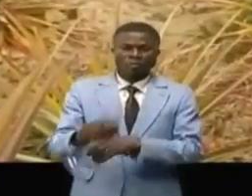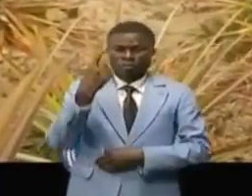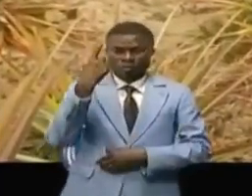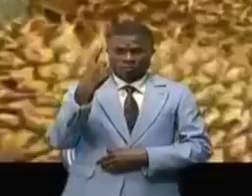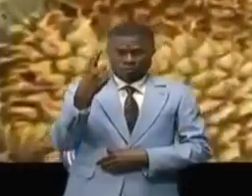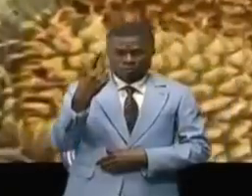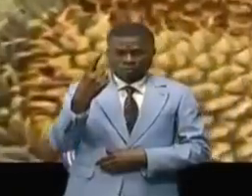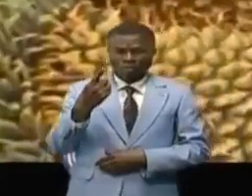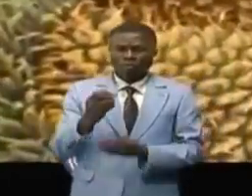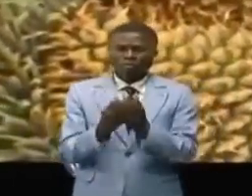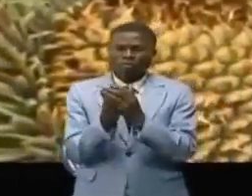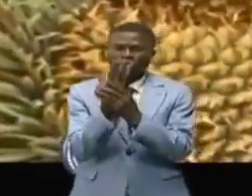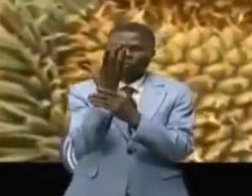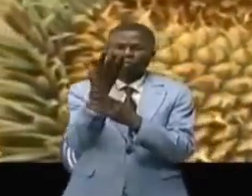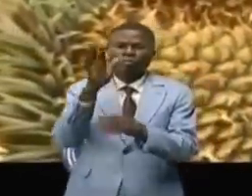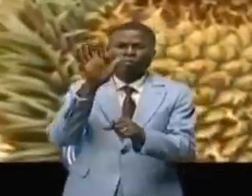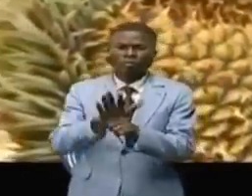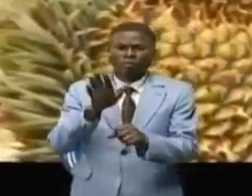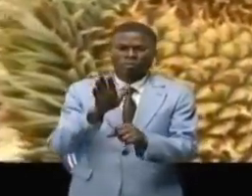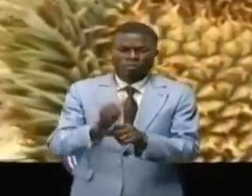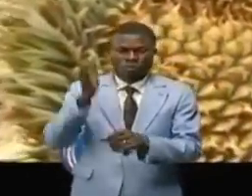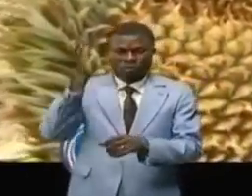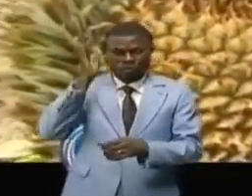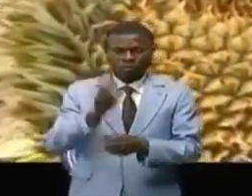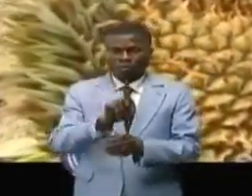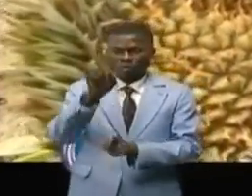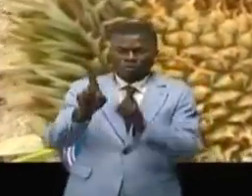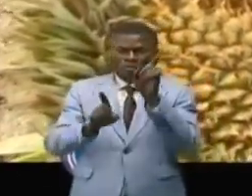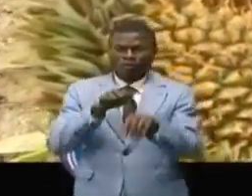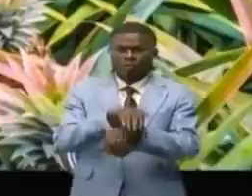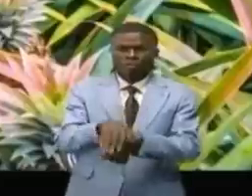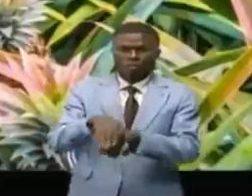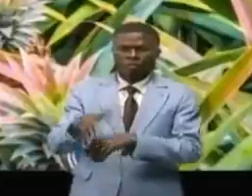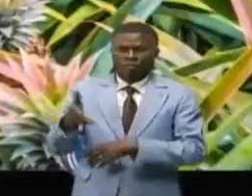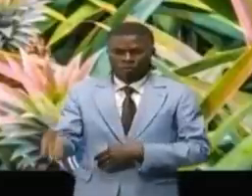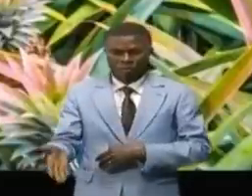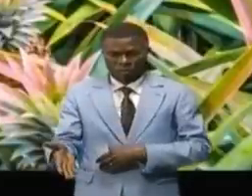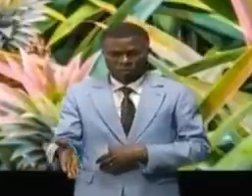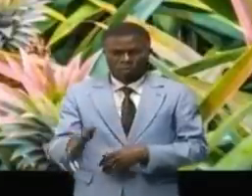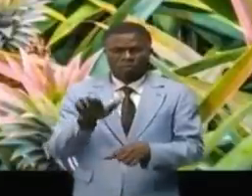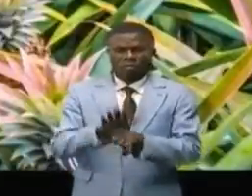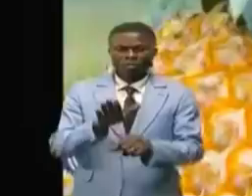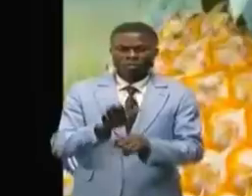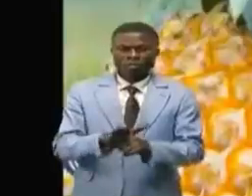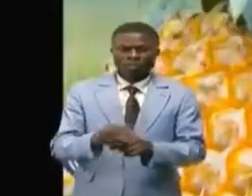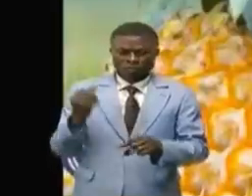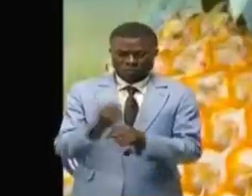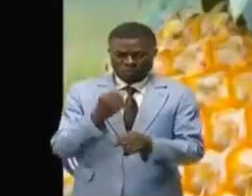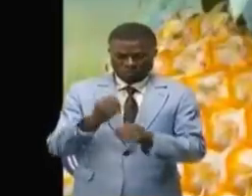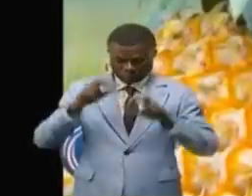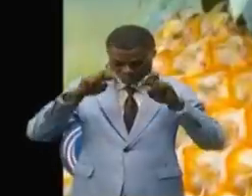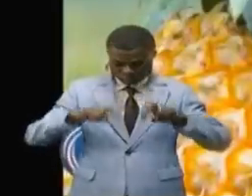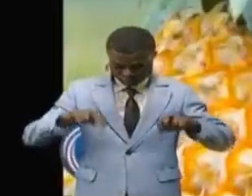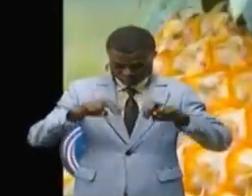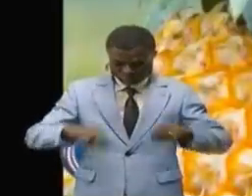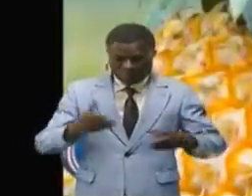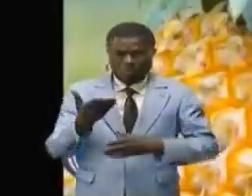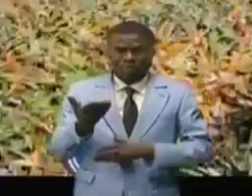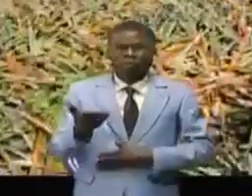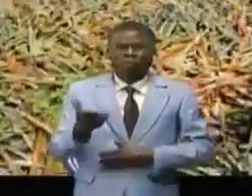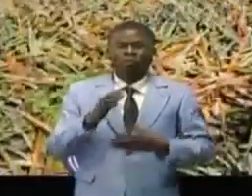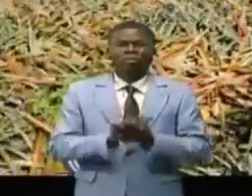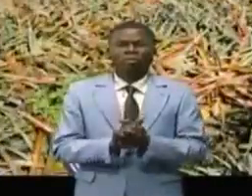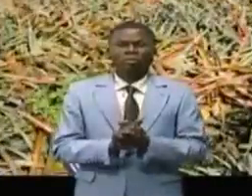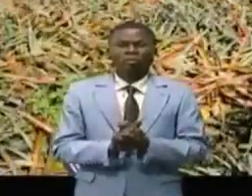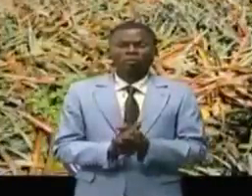250 régies ou tête d'ananas cette culture apparait phénoménale d'autant plus que la tradition de la culture d'ananas est connu pour